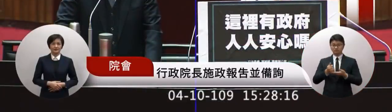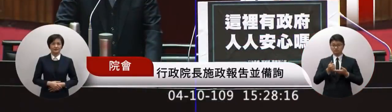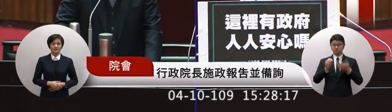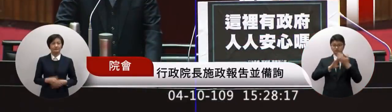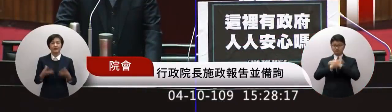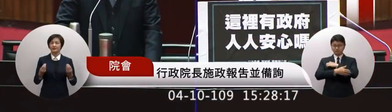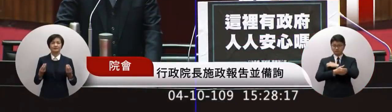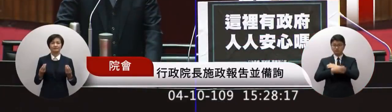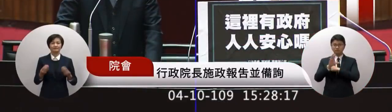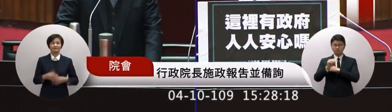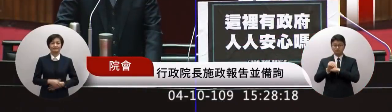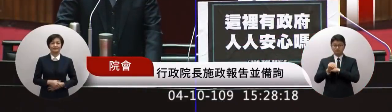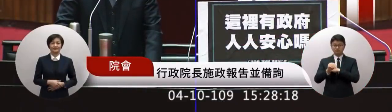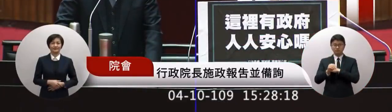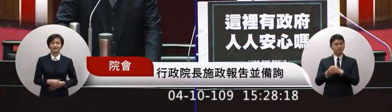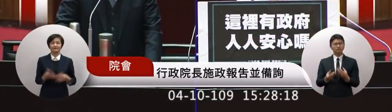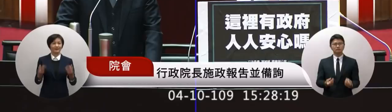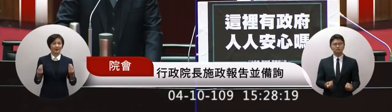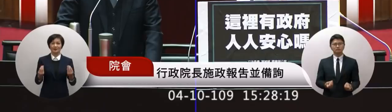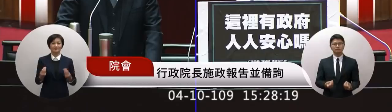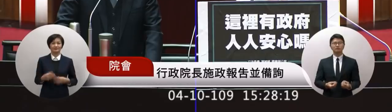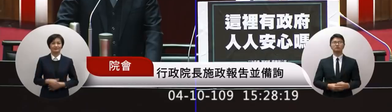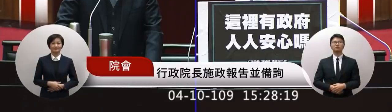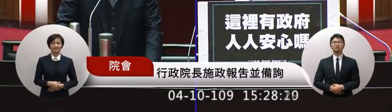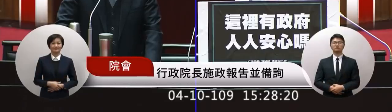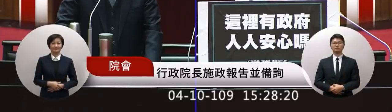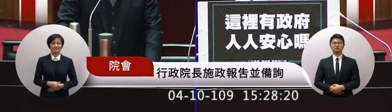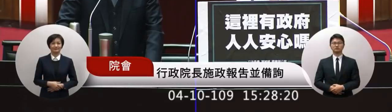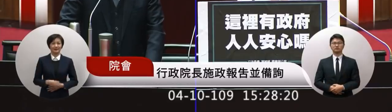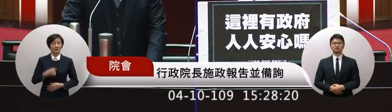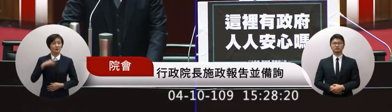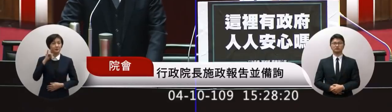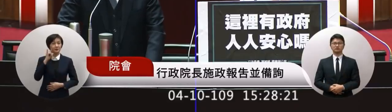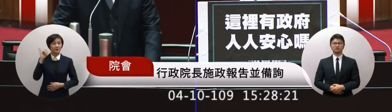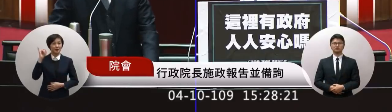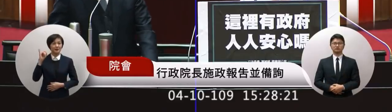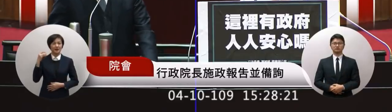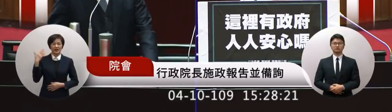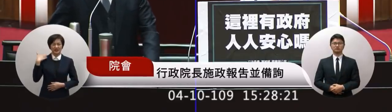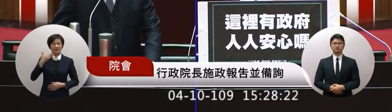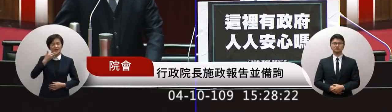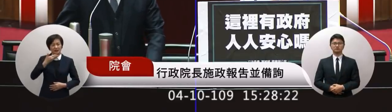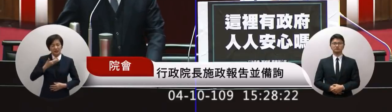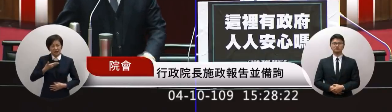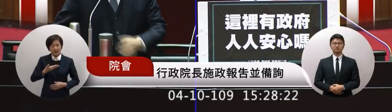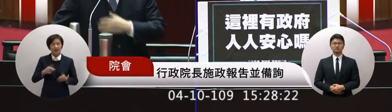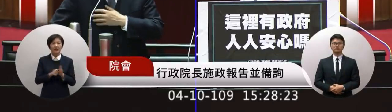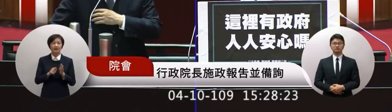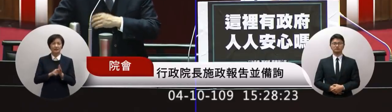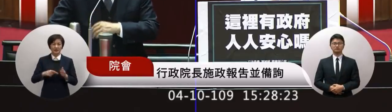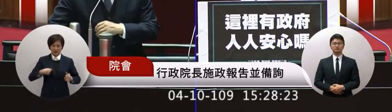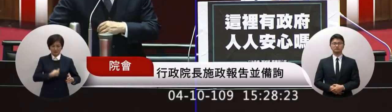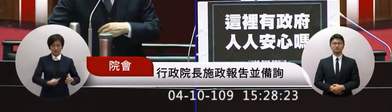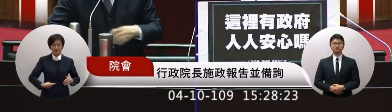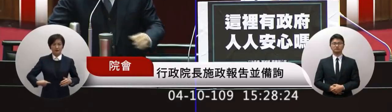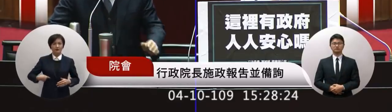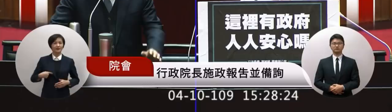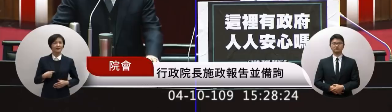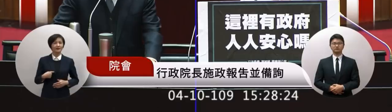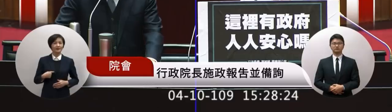有。 没有。 没有。 哦，我妈妈在高龄的时候身体非常